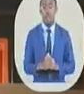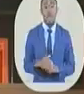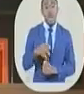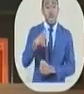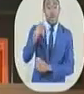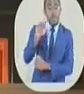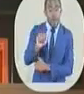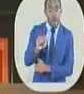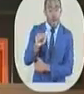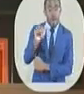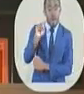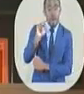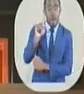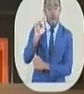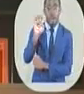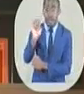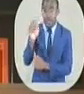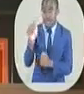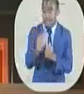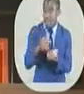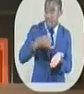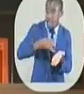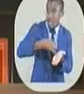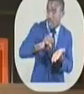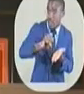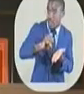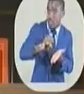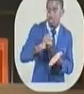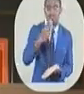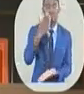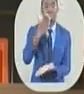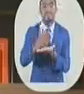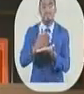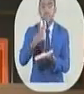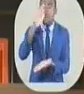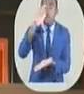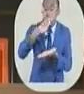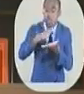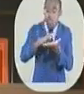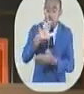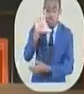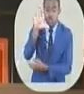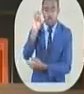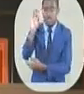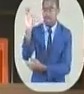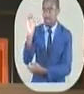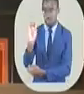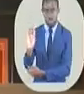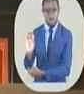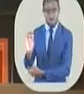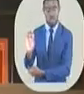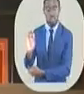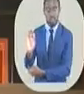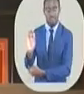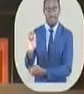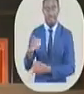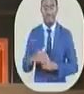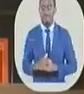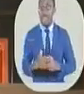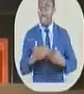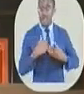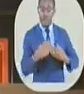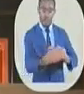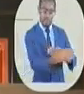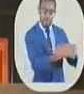patentes et l'impôt synthétique libératoire seront réduits de 50%.